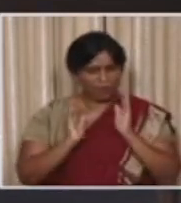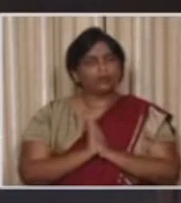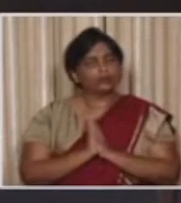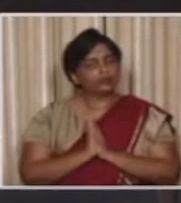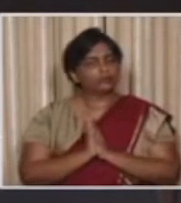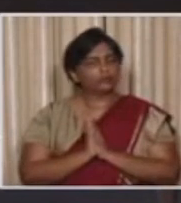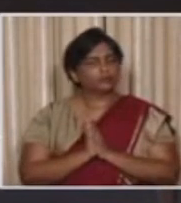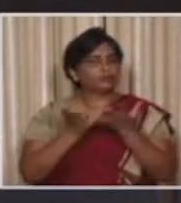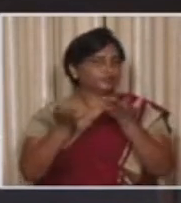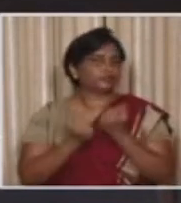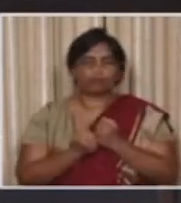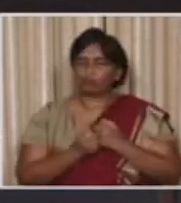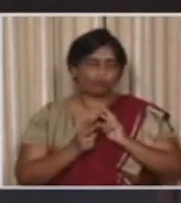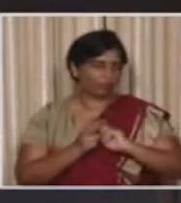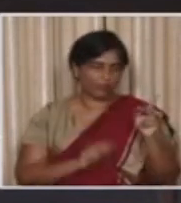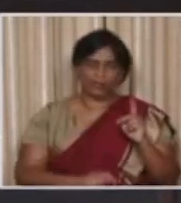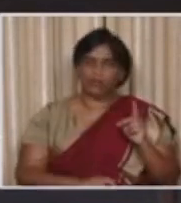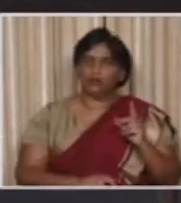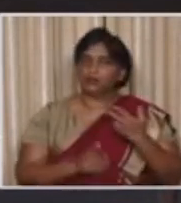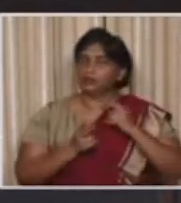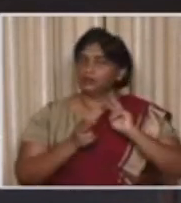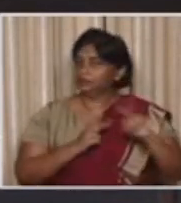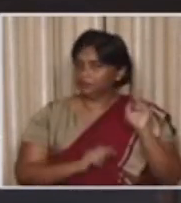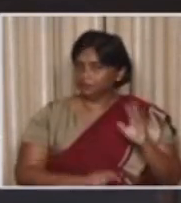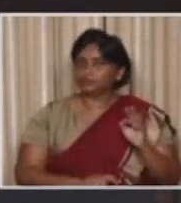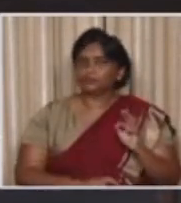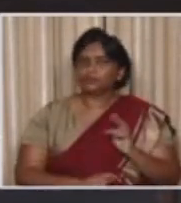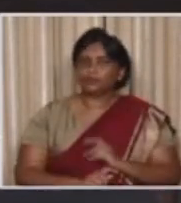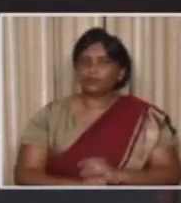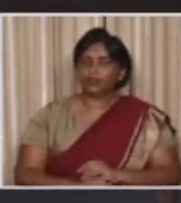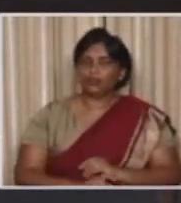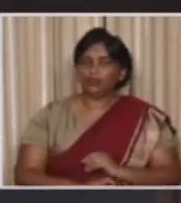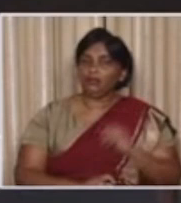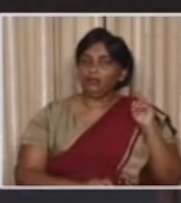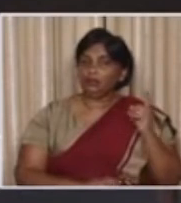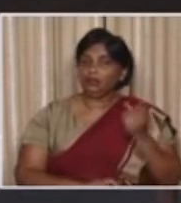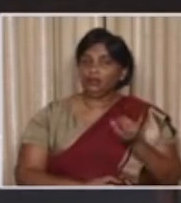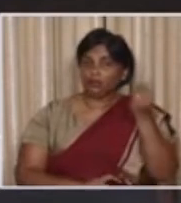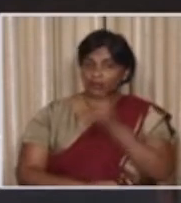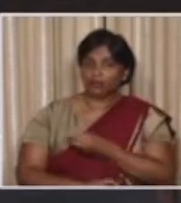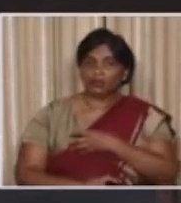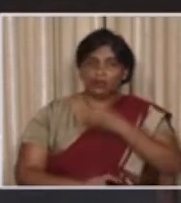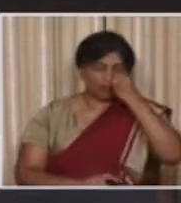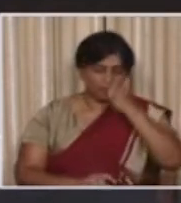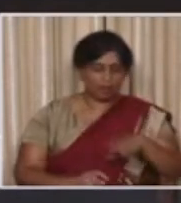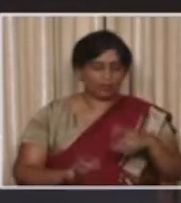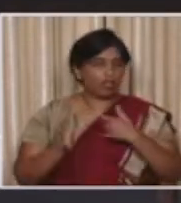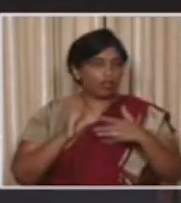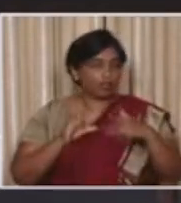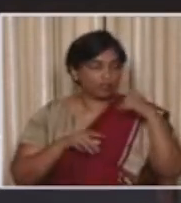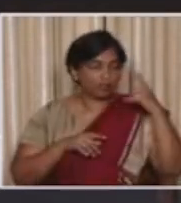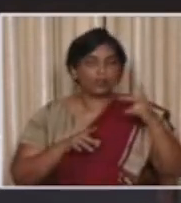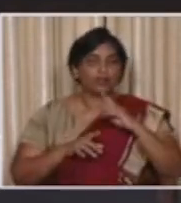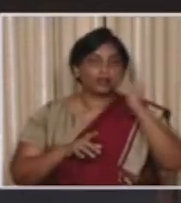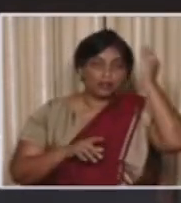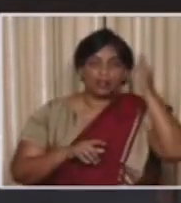දෙන්න කියලා. ඒකත් ප්‍රතික්ෂේප කරා. ප්‍රතික්ෂේප කරලා ඒගොල්ලෝ දුන්න තීන්දුවක් මාතර අනුරාධපුර මාලිගා කන්ද